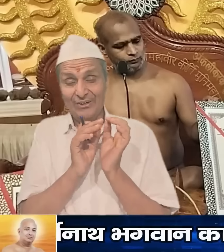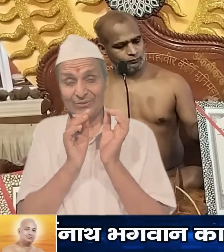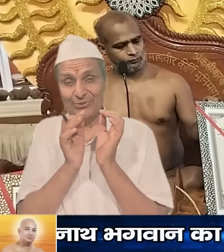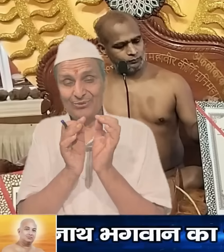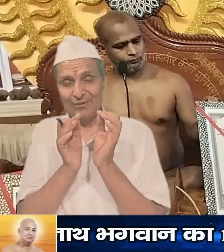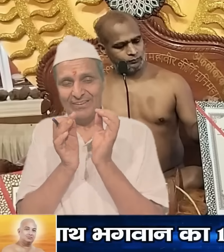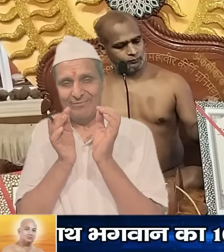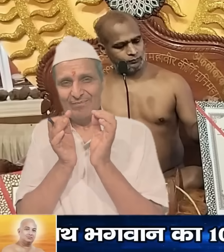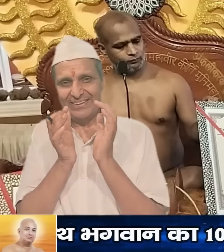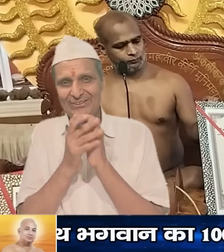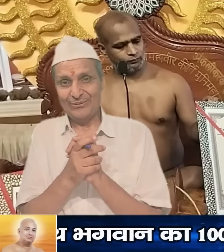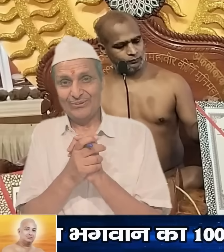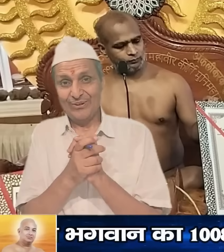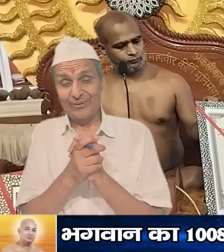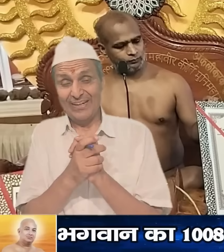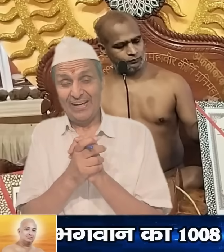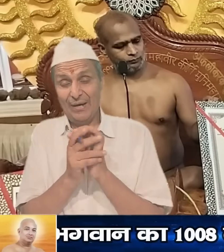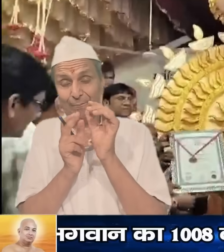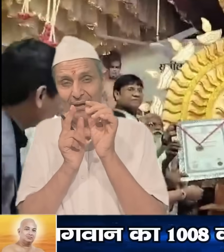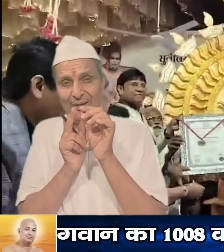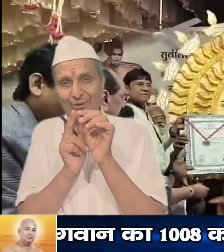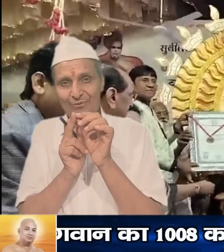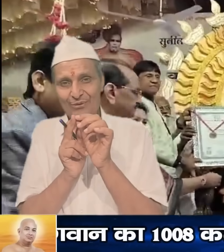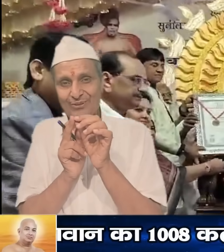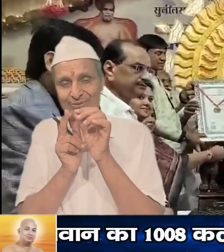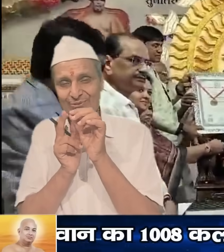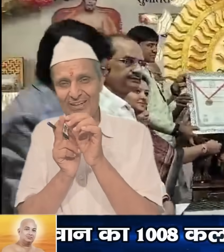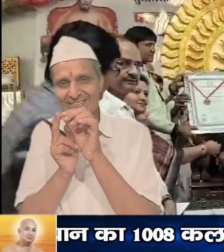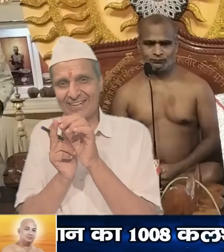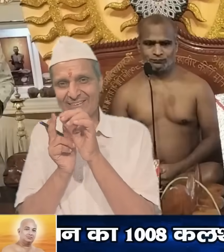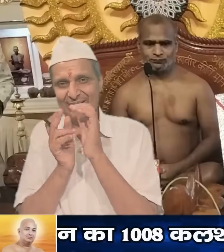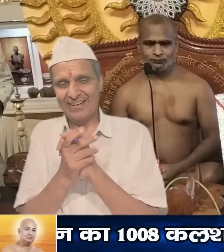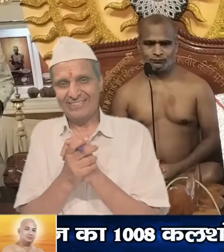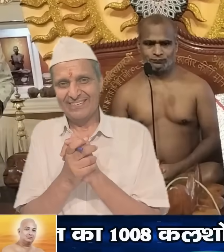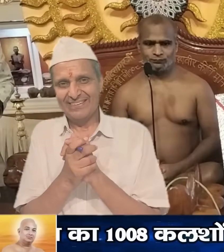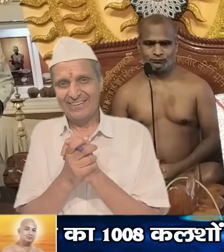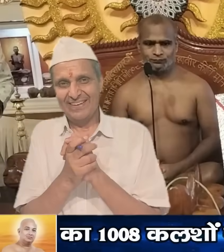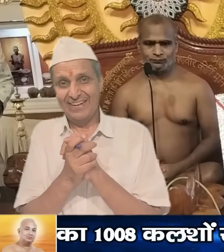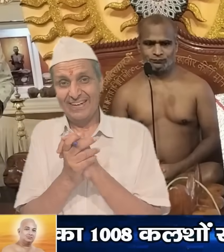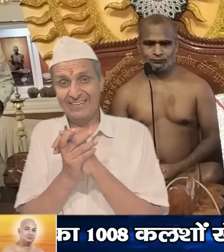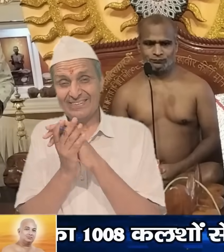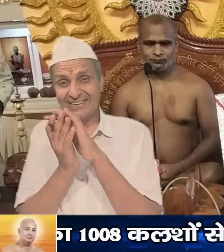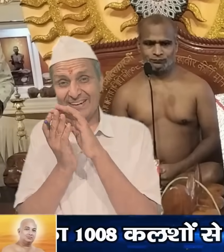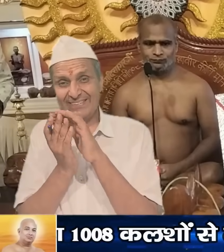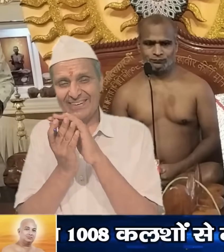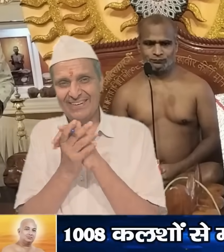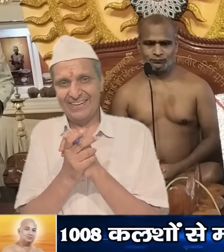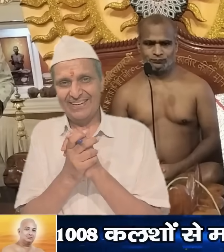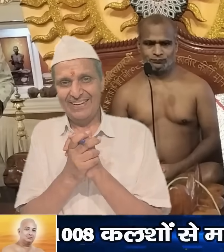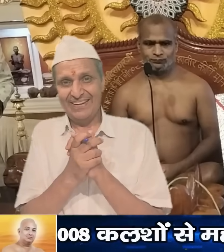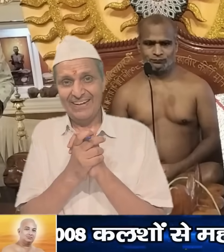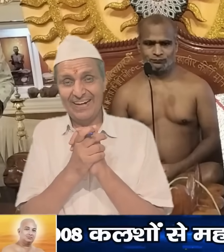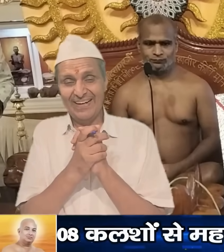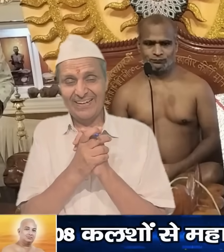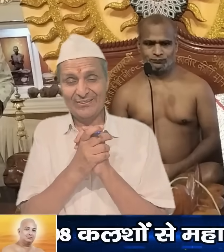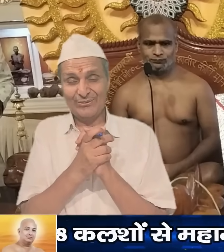आरिका सुद्रणमती माताजी को, ऑन द बायोग्राफी ऑफ सुनील सागर जी महाराज। इस ग्रंथ के लिखने के